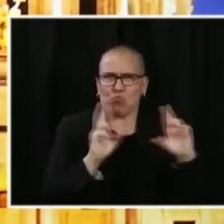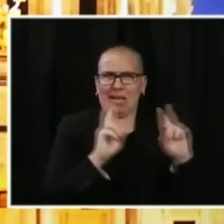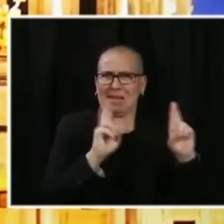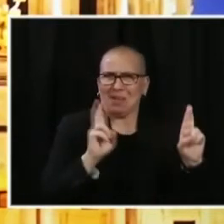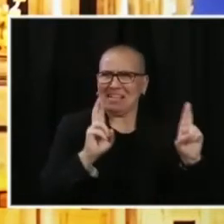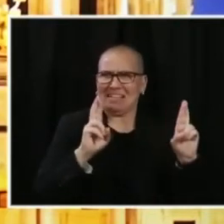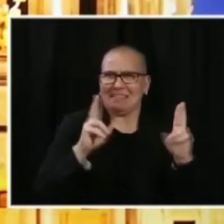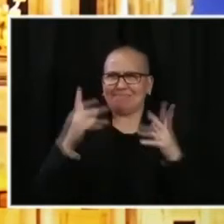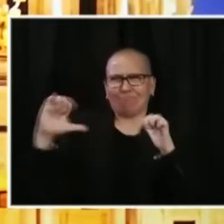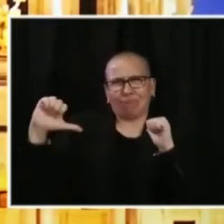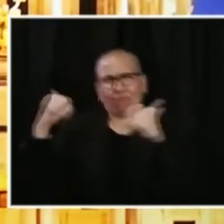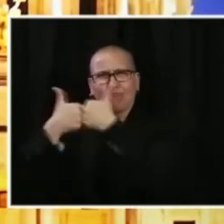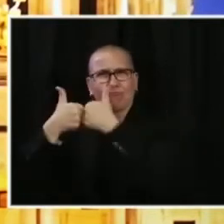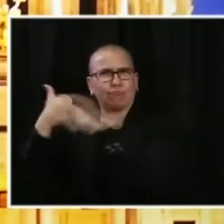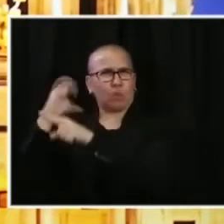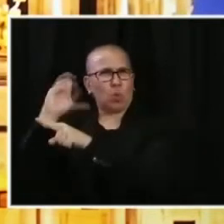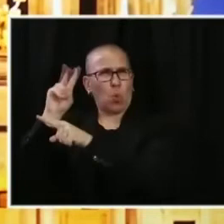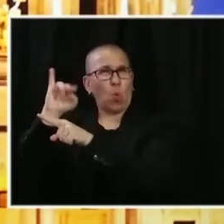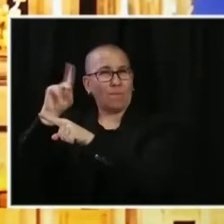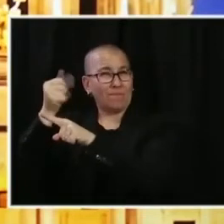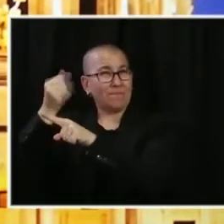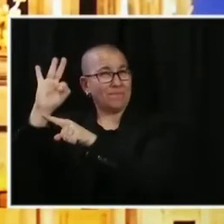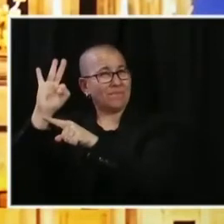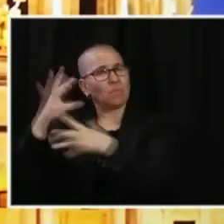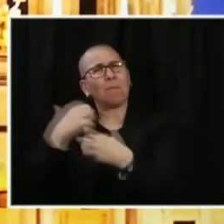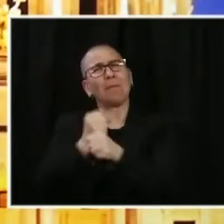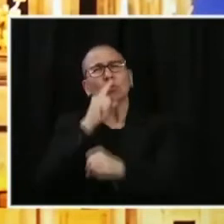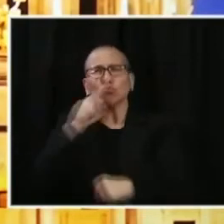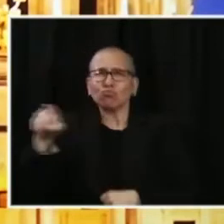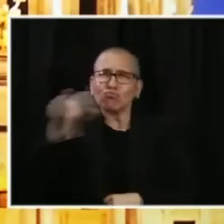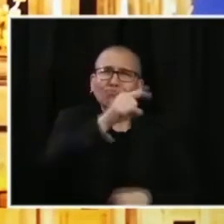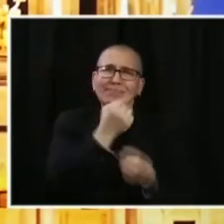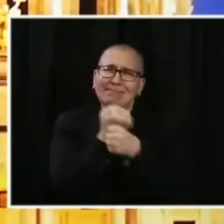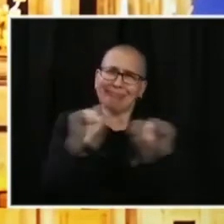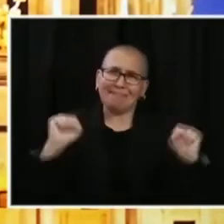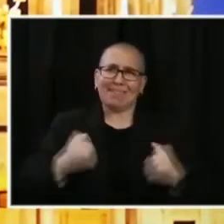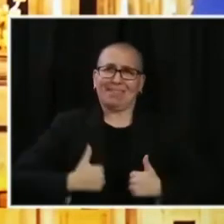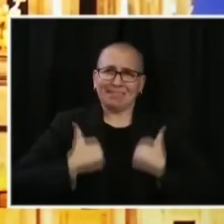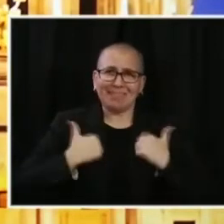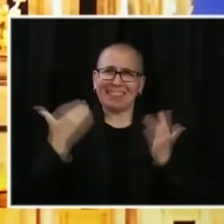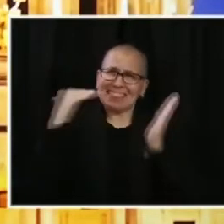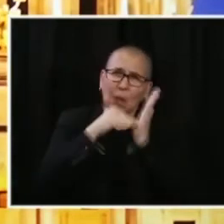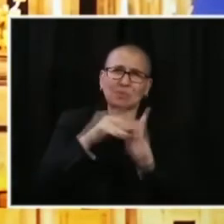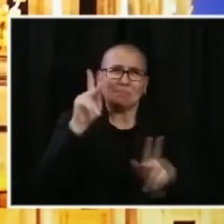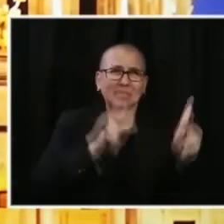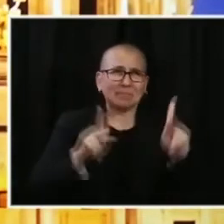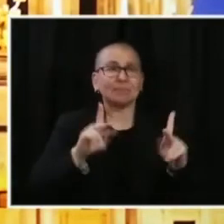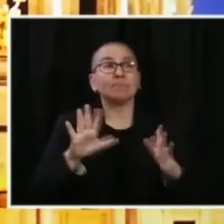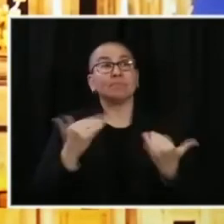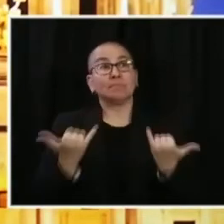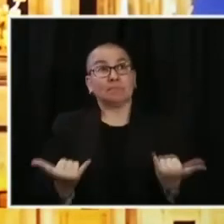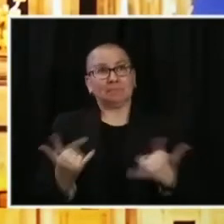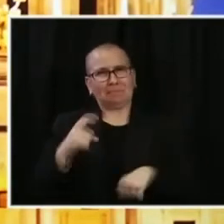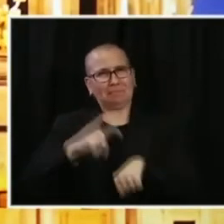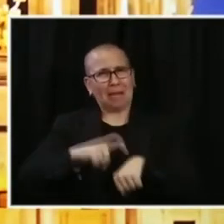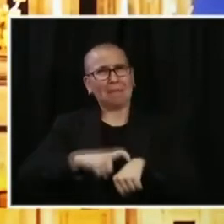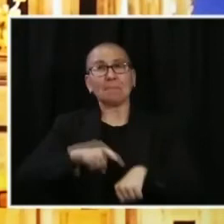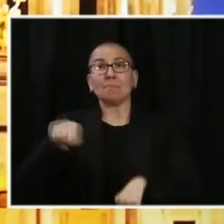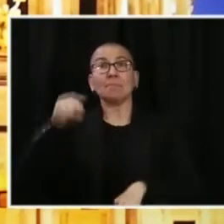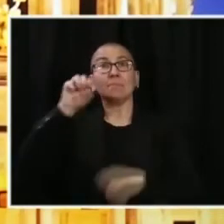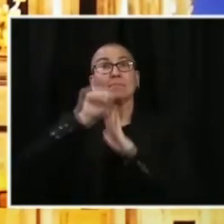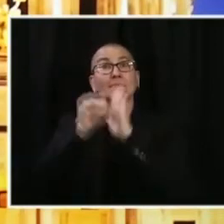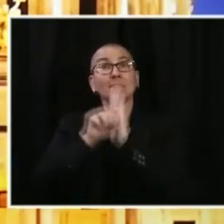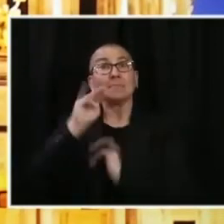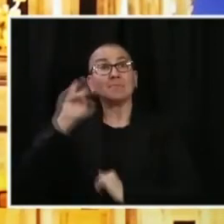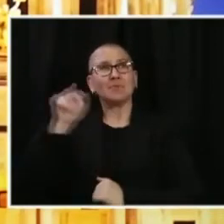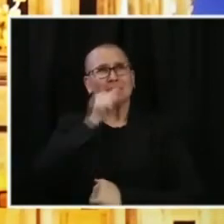giờ thì tao có kể là một ba khó tao cho nên người tổ cha mò qua cho nó này có kể ba nên là ba